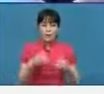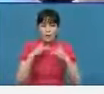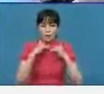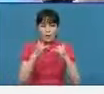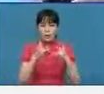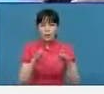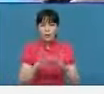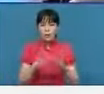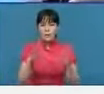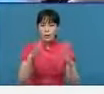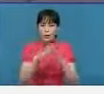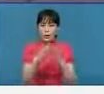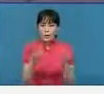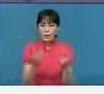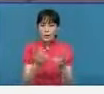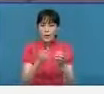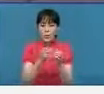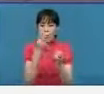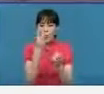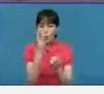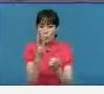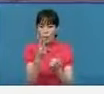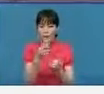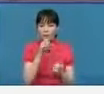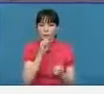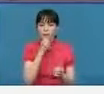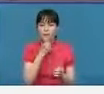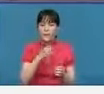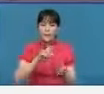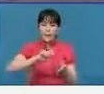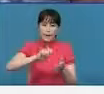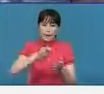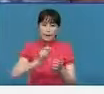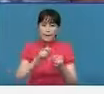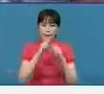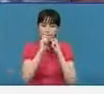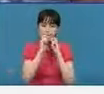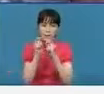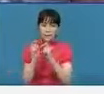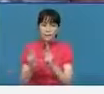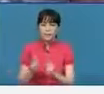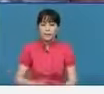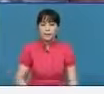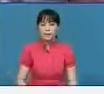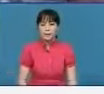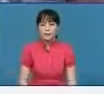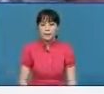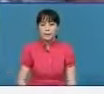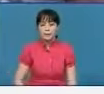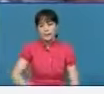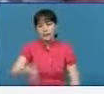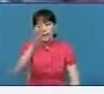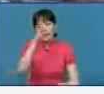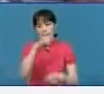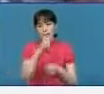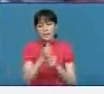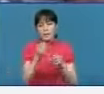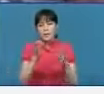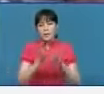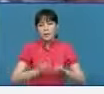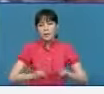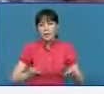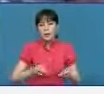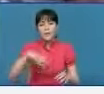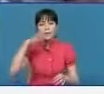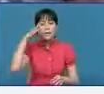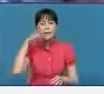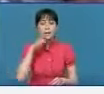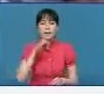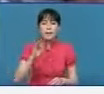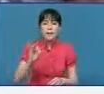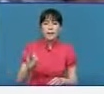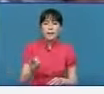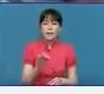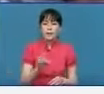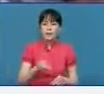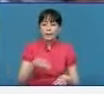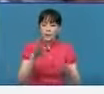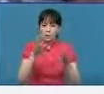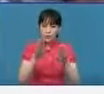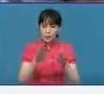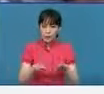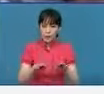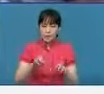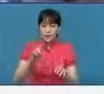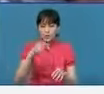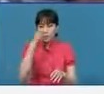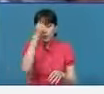мұқтаж 12 ардагерге пәтер кілтін табыс етті. Биылғы жылымыз тәуелсіз Қазақстанның тарихында ерекше орын алатын жылдардың